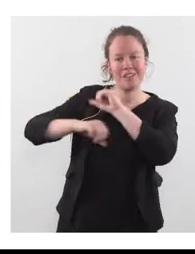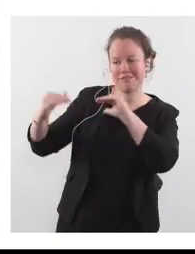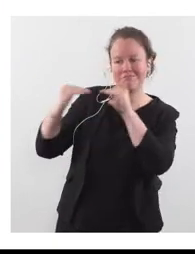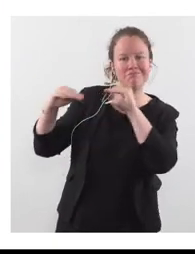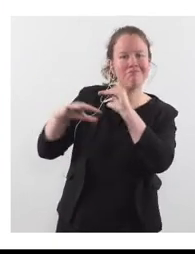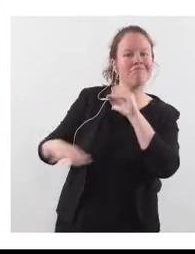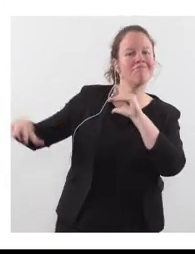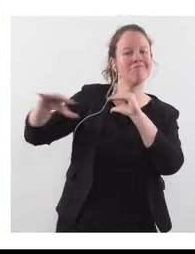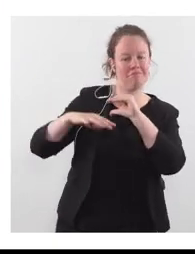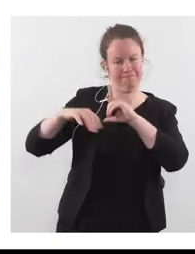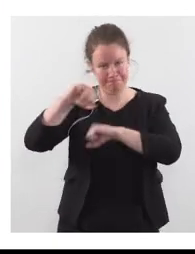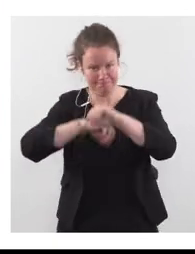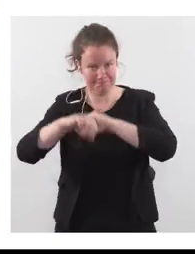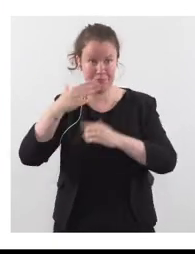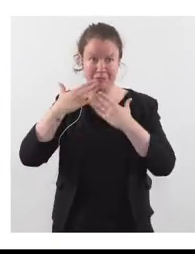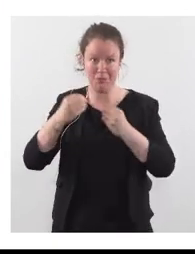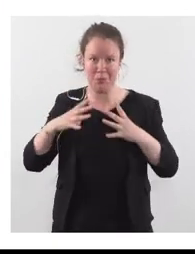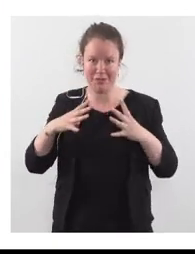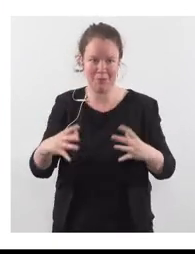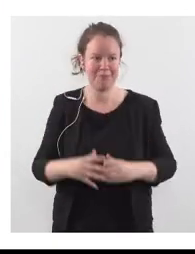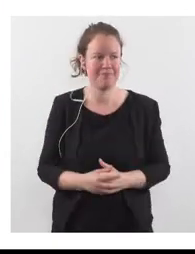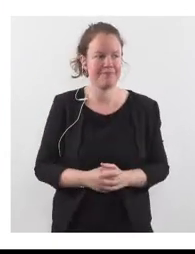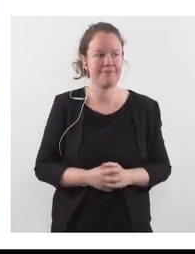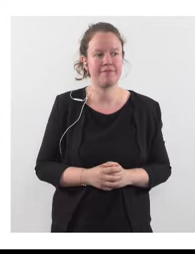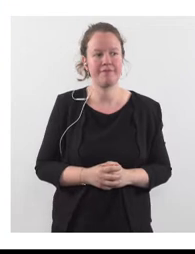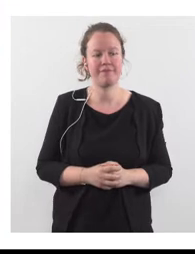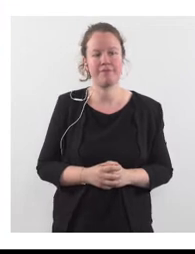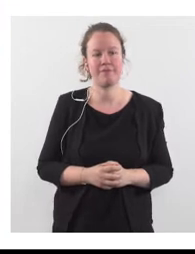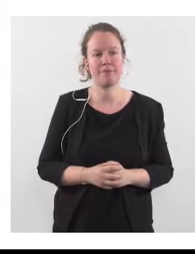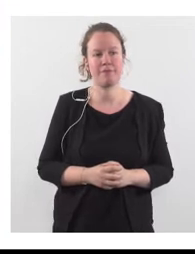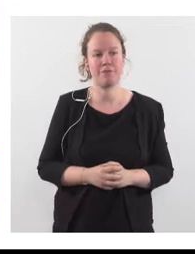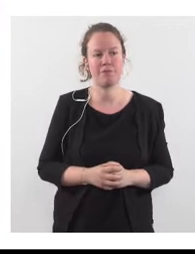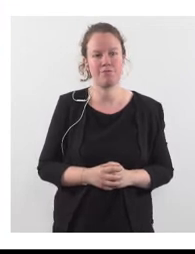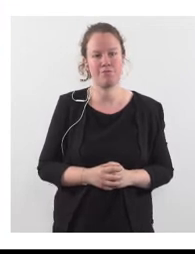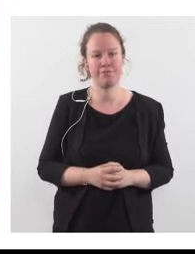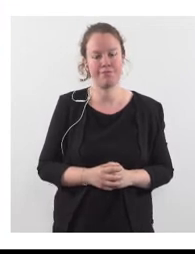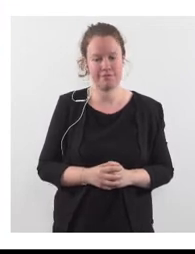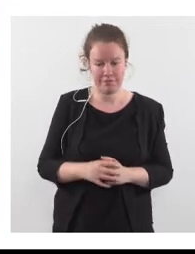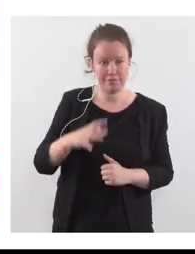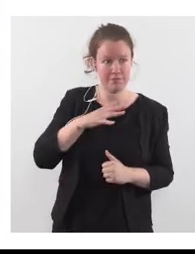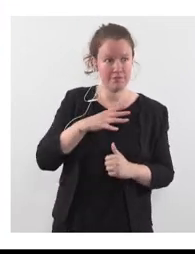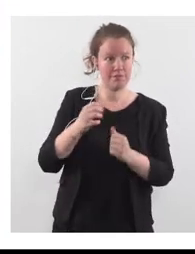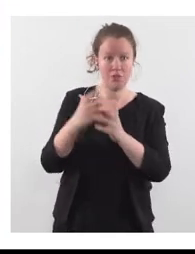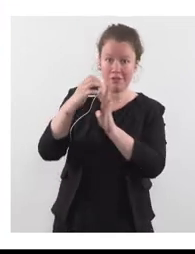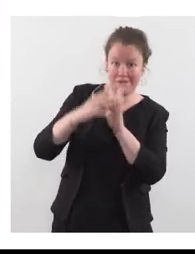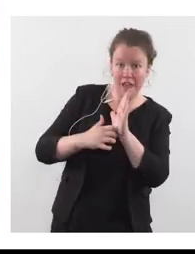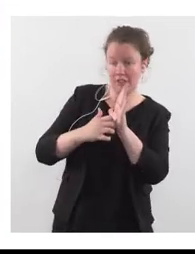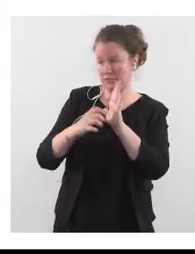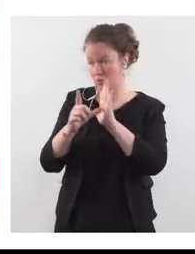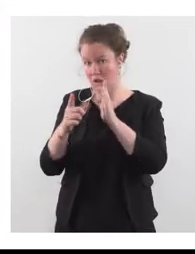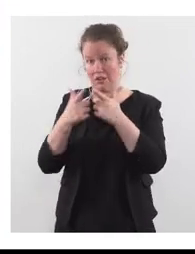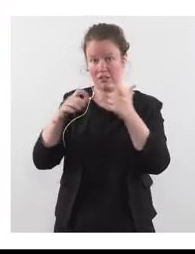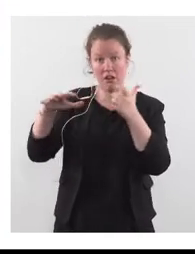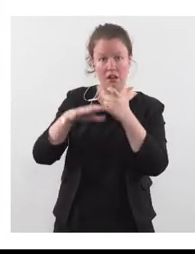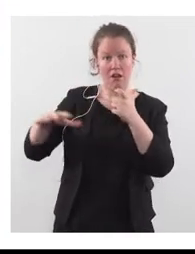mobilisation. Les directives qui seront discutées, vous le verrez, semblent prévoir des dispositions que nous confréreraient de nouvelles missions et